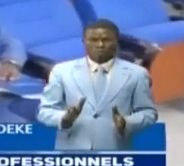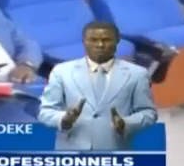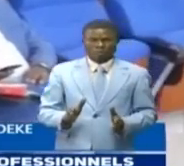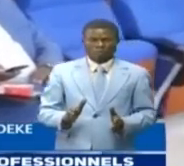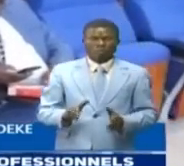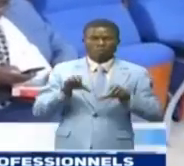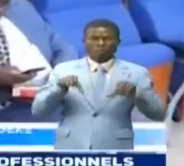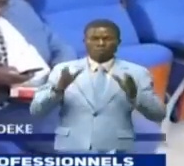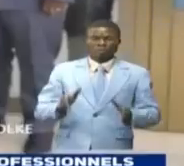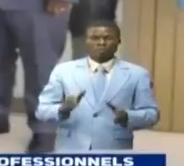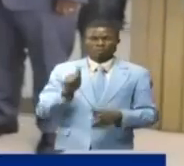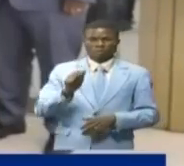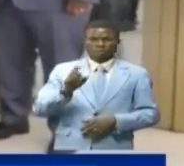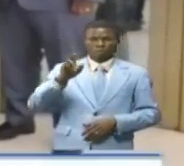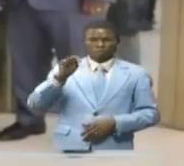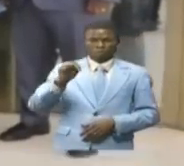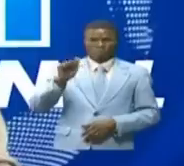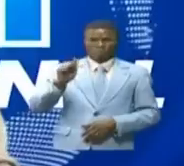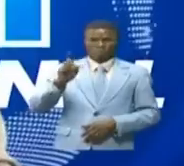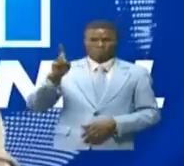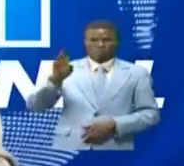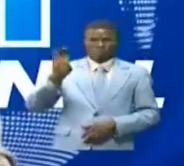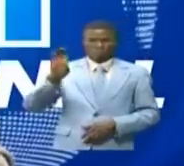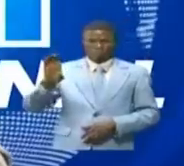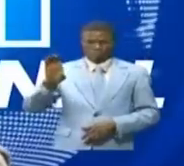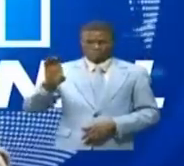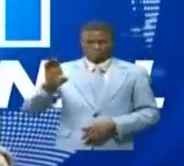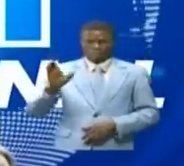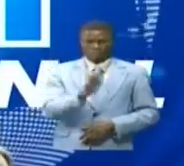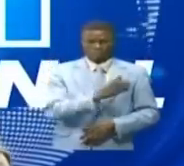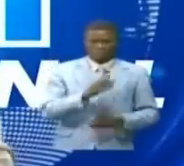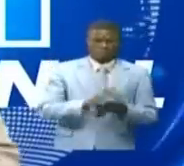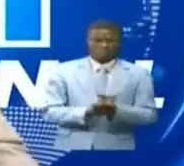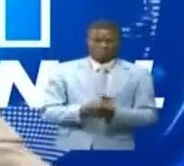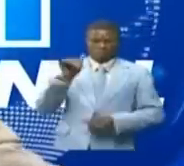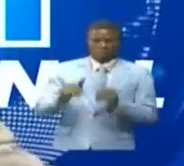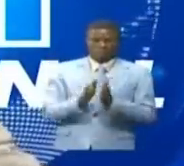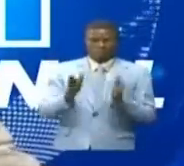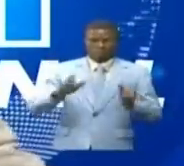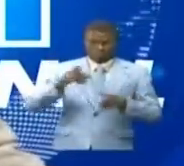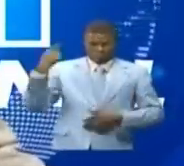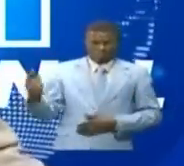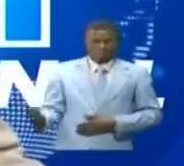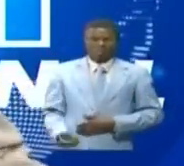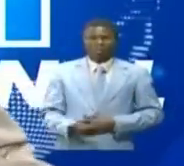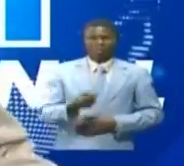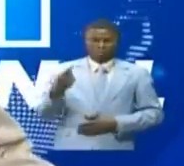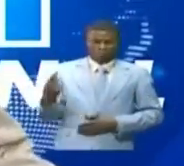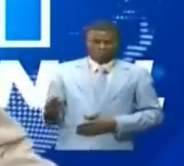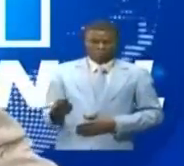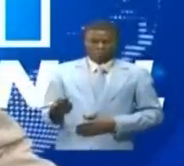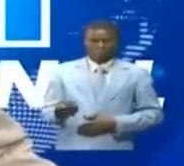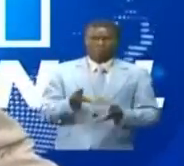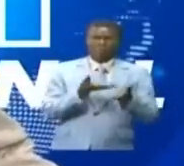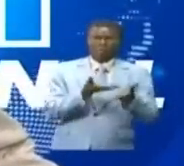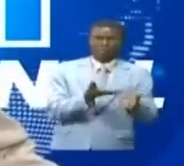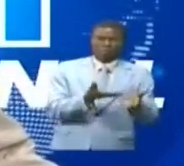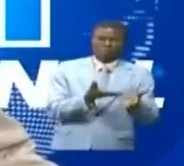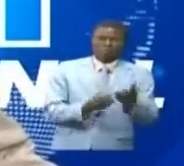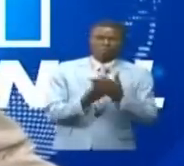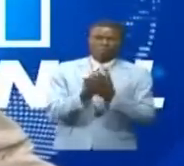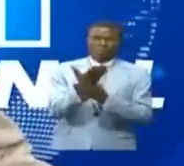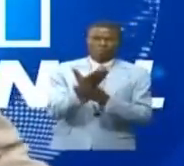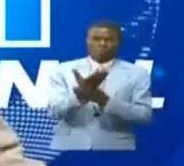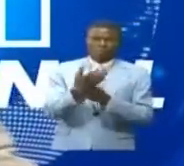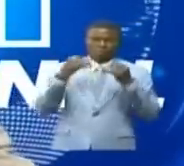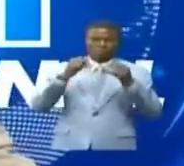congolais, ANADEC, en sigle. Et puis un secrétariat permanent qui va servir comme source pour avoir toutes